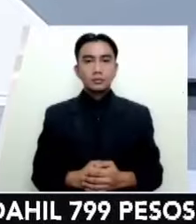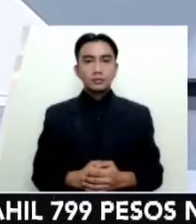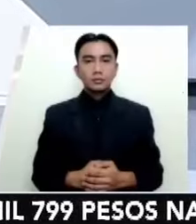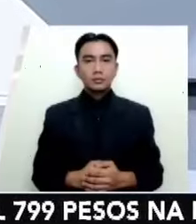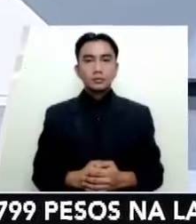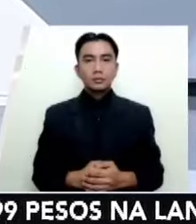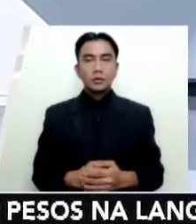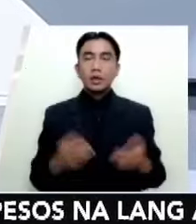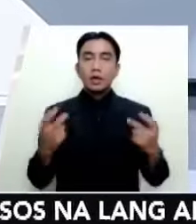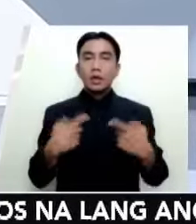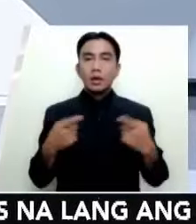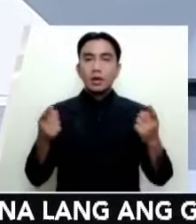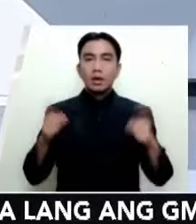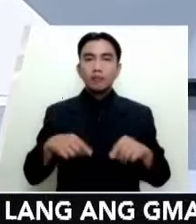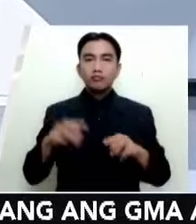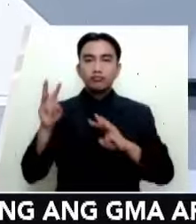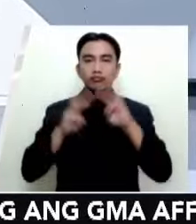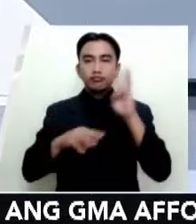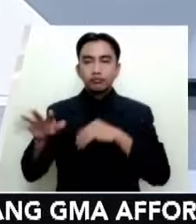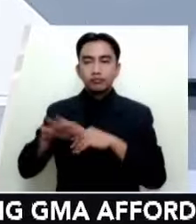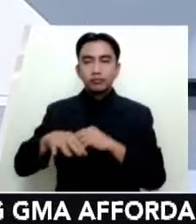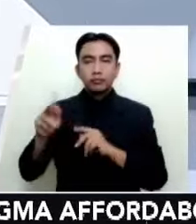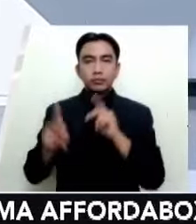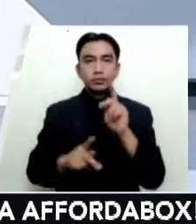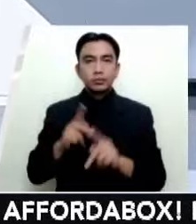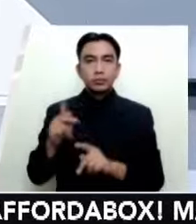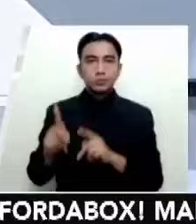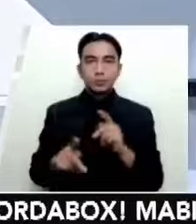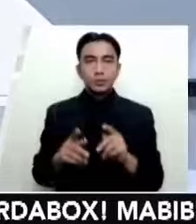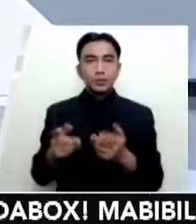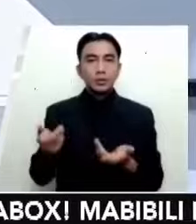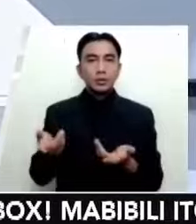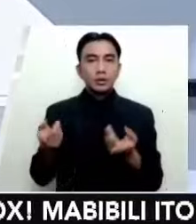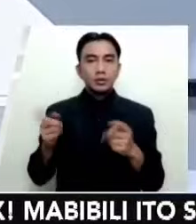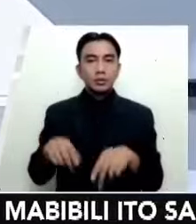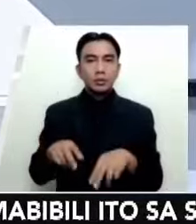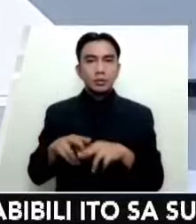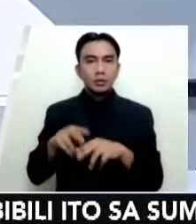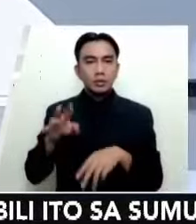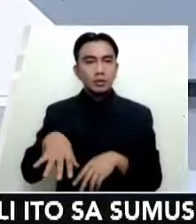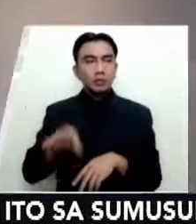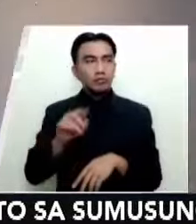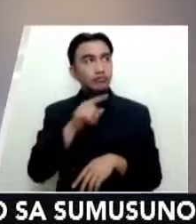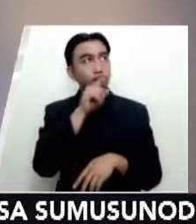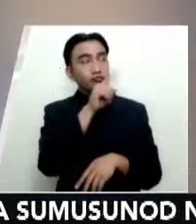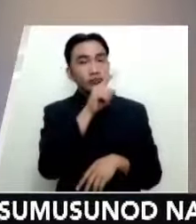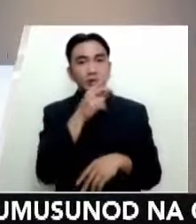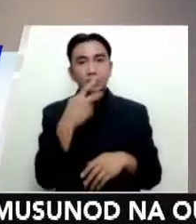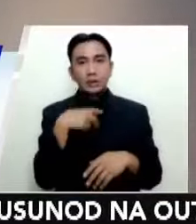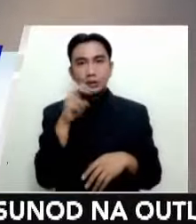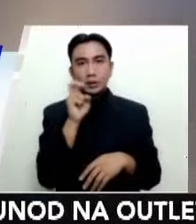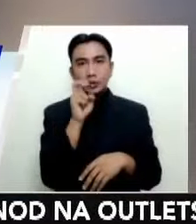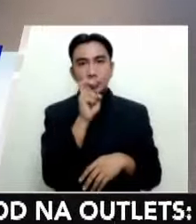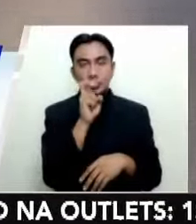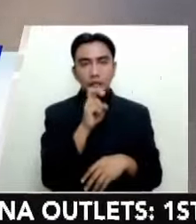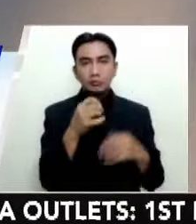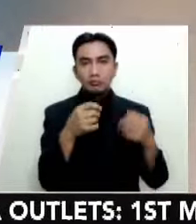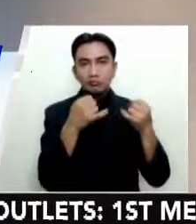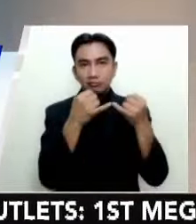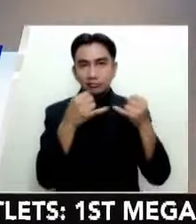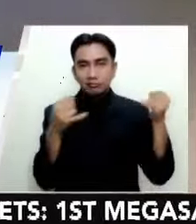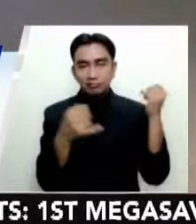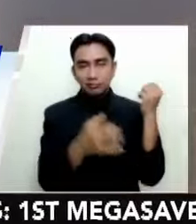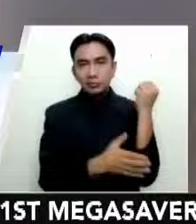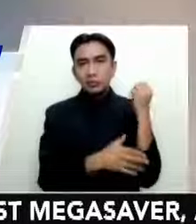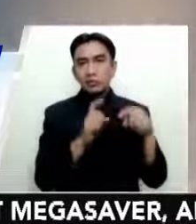Nagdulot ng pangamba sa mga residente ng Calasau, Pangasinan ang isang sawa sa poste ng kuryente. Ayon sa isang nakakita, posibleng